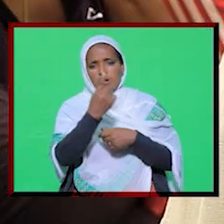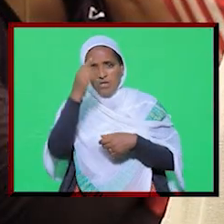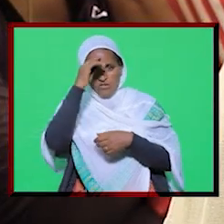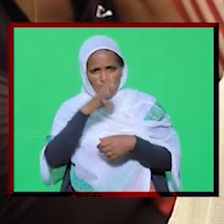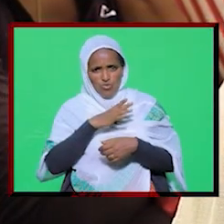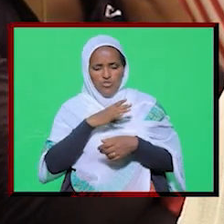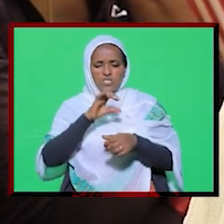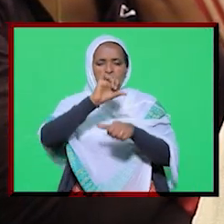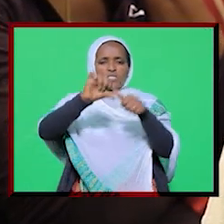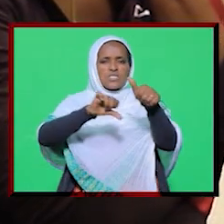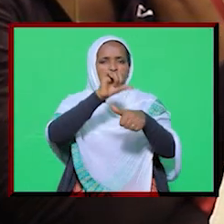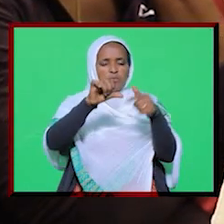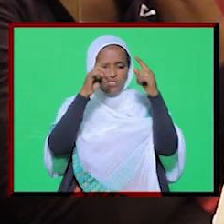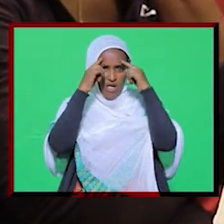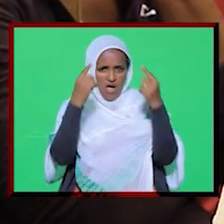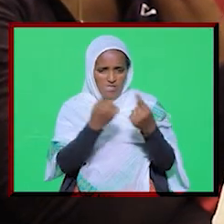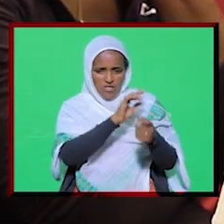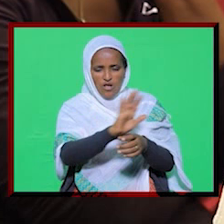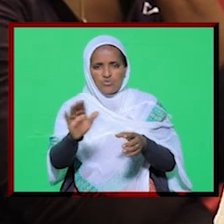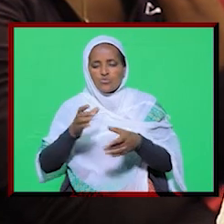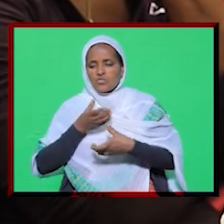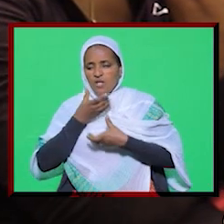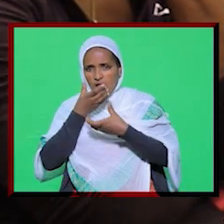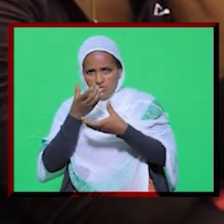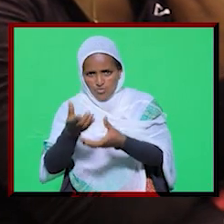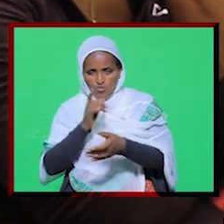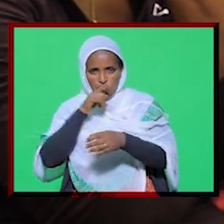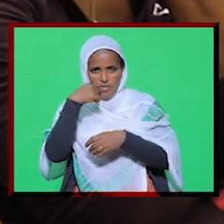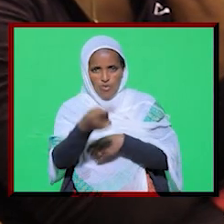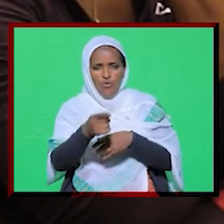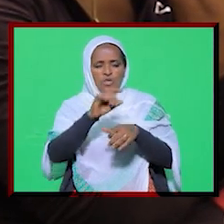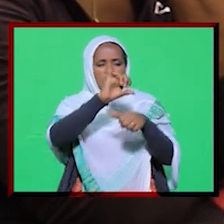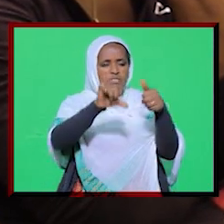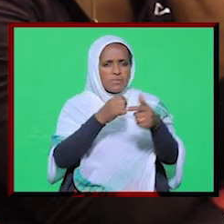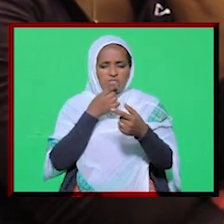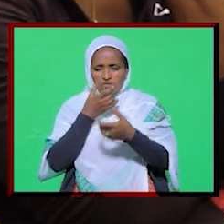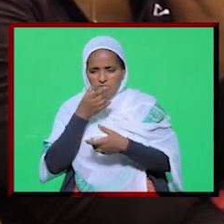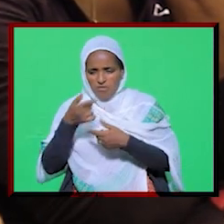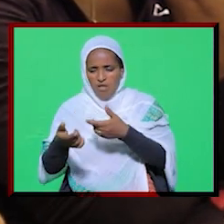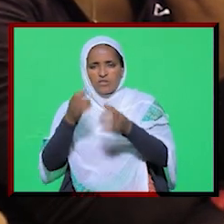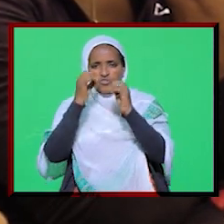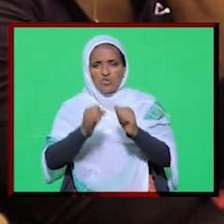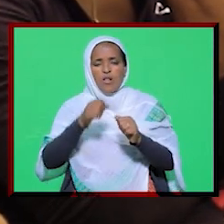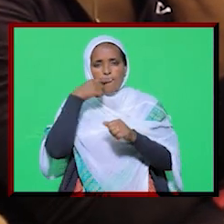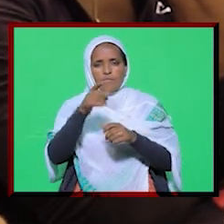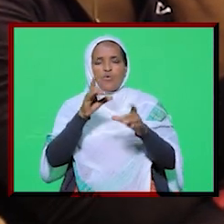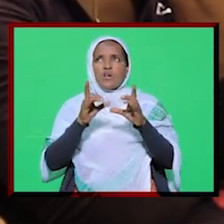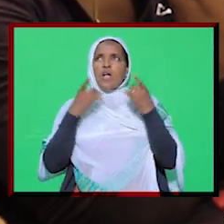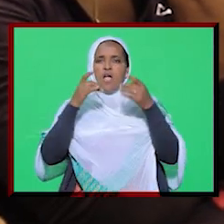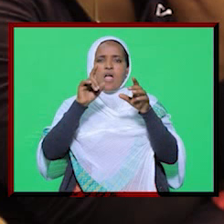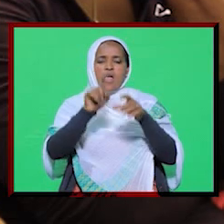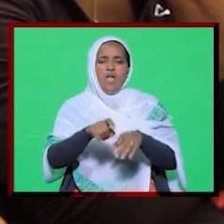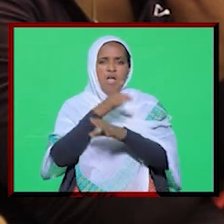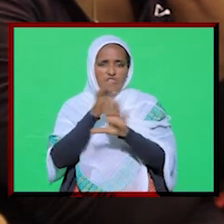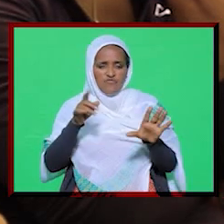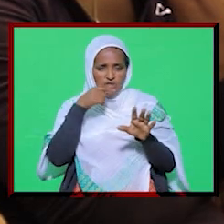አንዳንዶች እርስ በርሳችሁ ኃጢአታችሁን ተናዘዙ ነው የሚለው ስለዚህ እርስ በርስ መናዘዝ ይቻላል ብለው ካህና